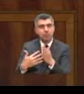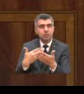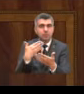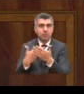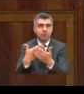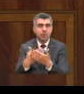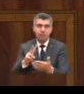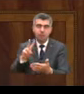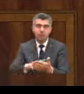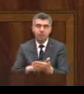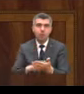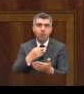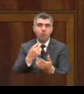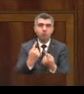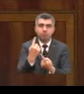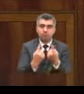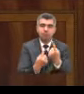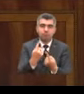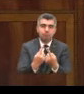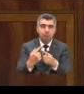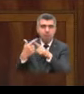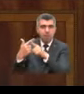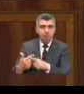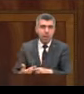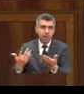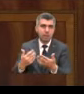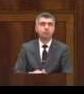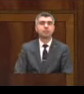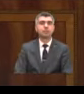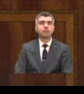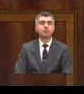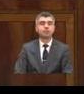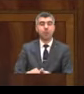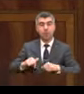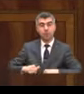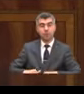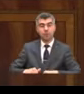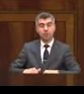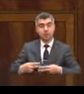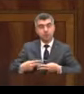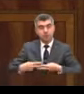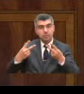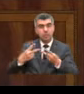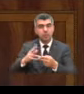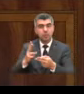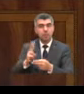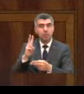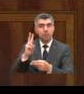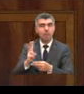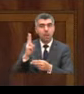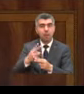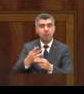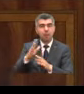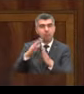الواقع رغم الإمكانات المتواضعة. السيدة الوزيرة المحترمة، أطلقتم مجموعة من البرامج المتعلقة